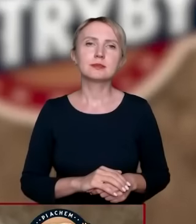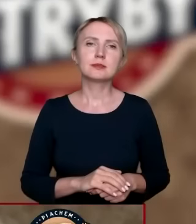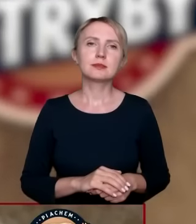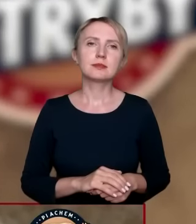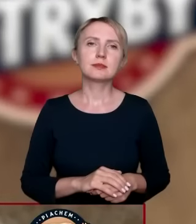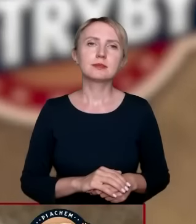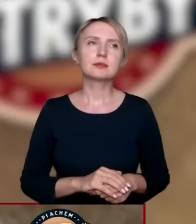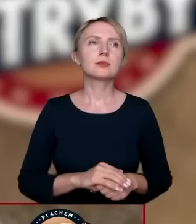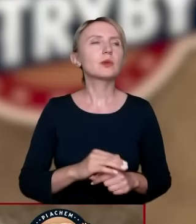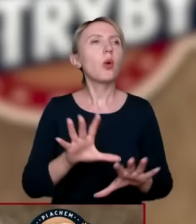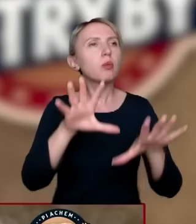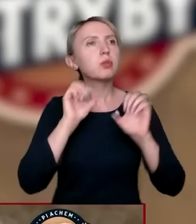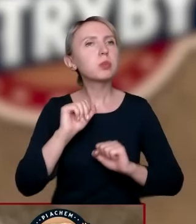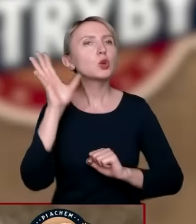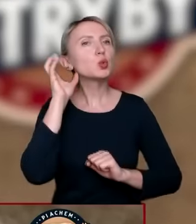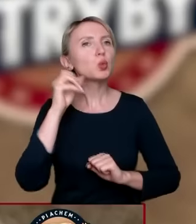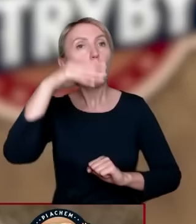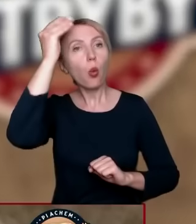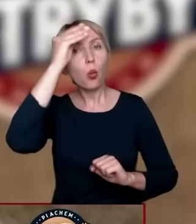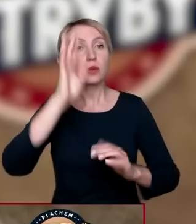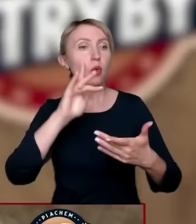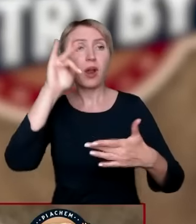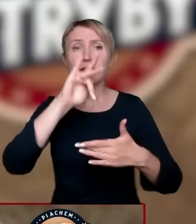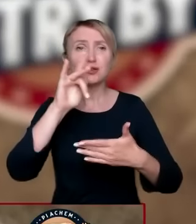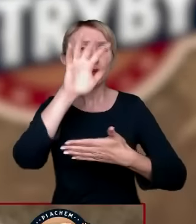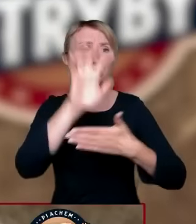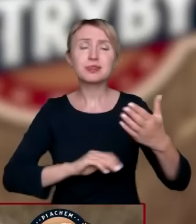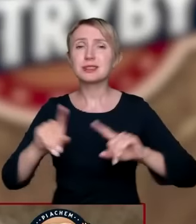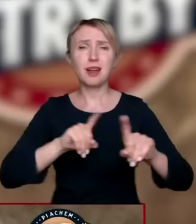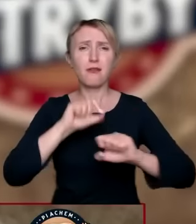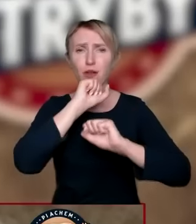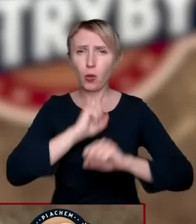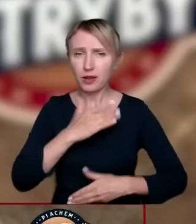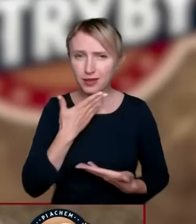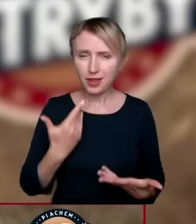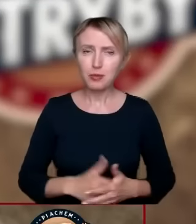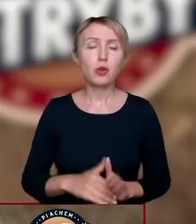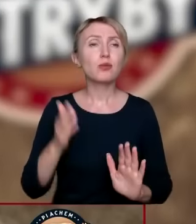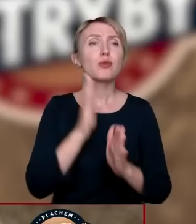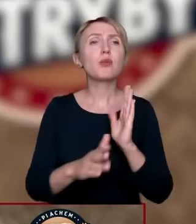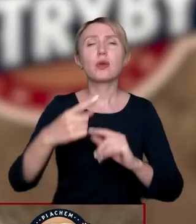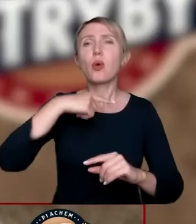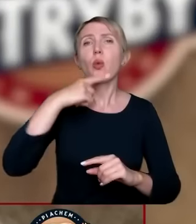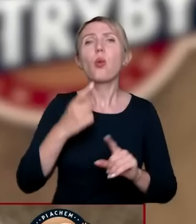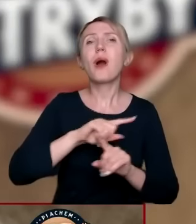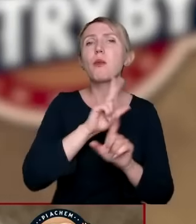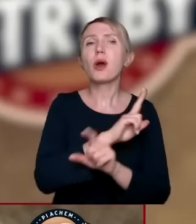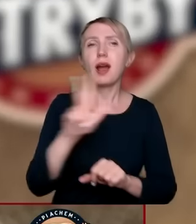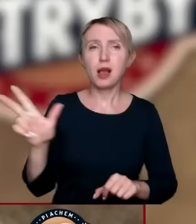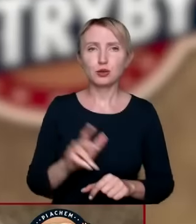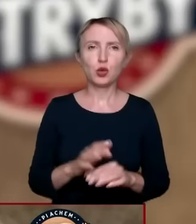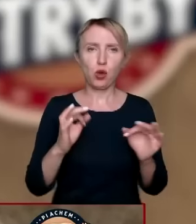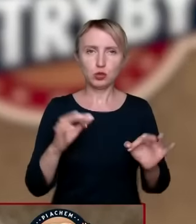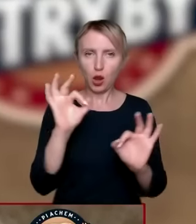uczono brzmi, ale zawartość tego jest po prostu żadna. Oni po prostu nas wszystkich okłamują i dzisiaj jest